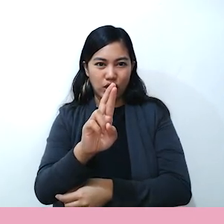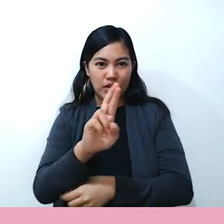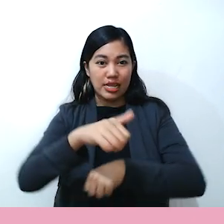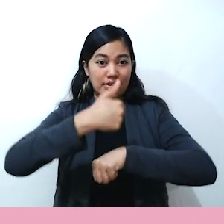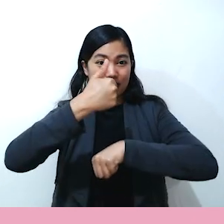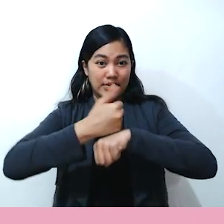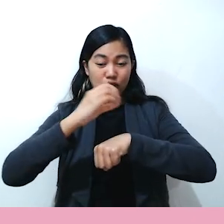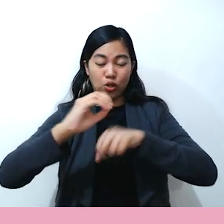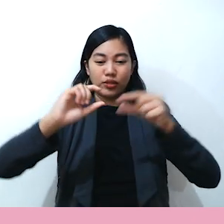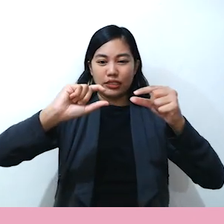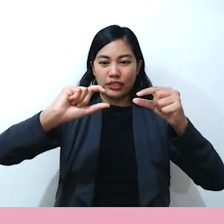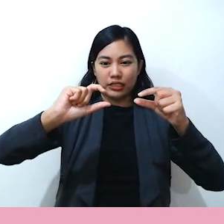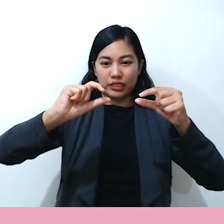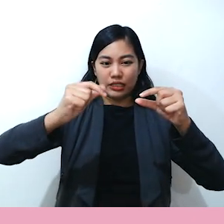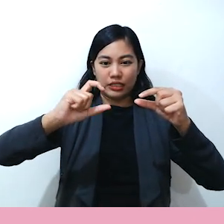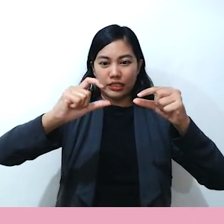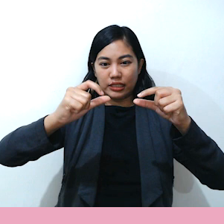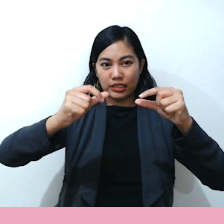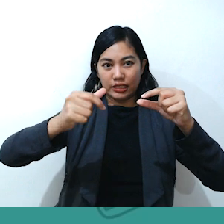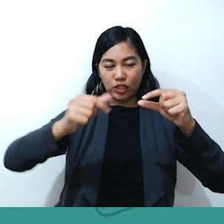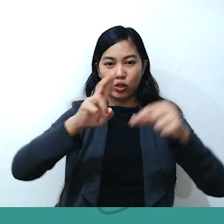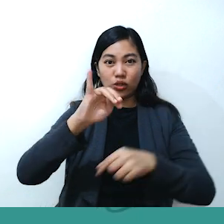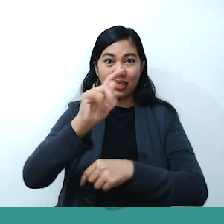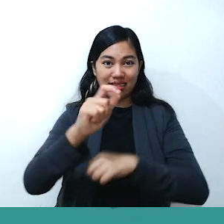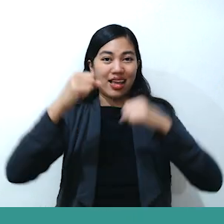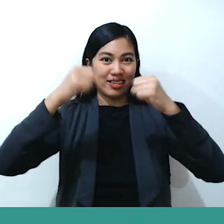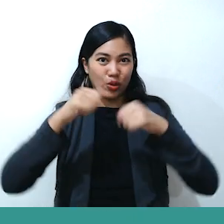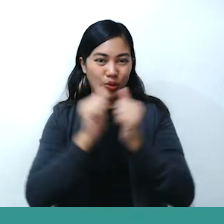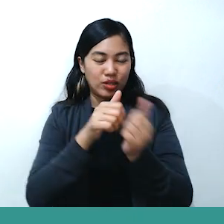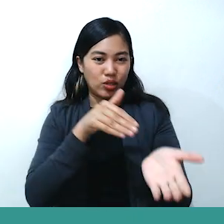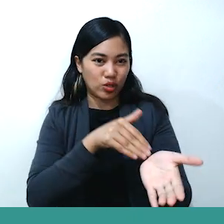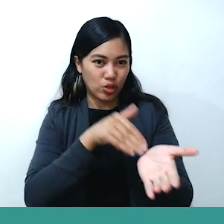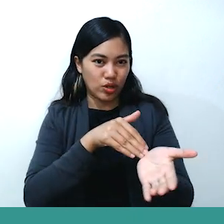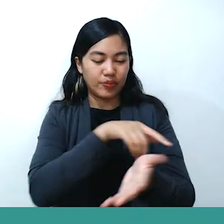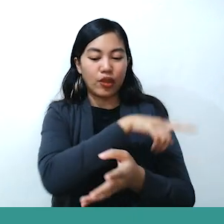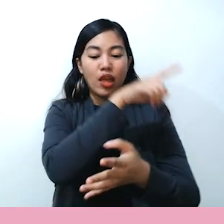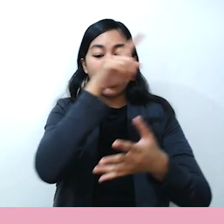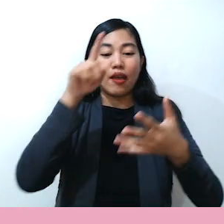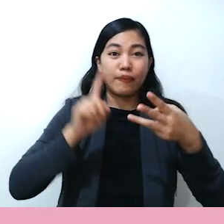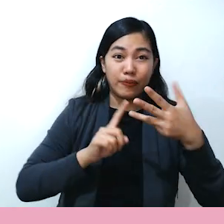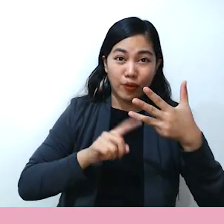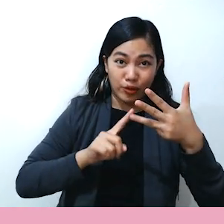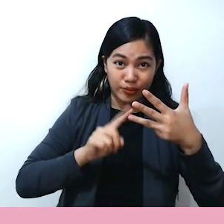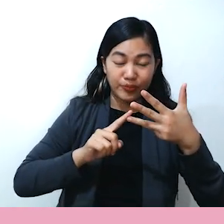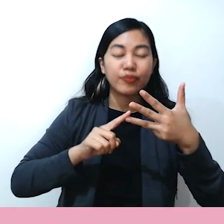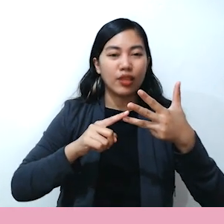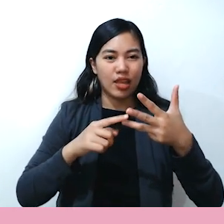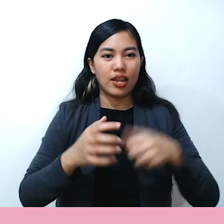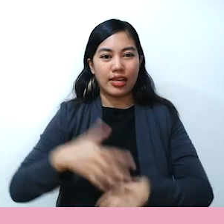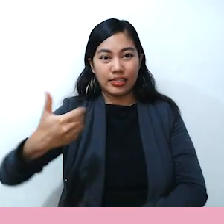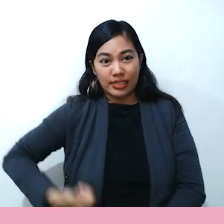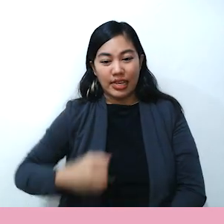ay iniikot ko ito sa dose na napagkasunduan namin ng doktor ko. Ika-4, mag-inject ng insulin. Mukhang nakakatakot ang parting